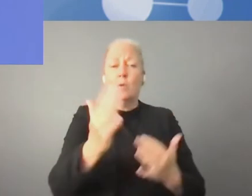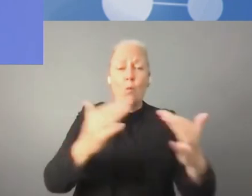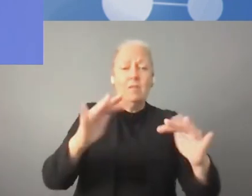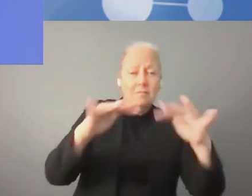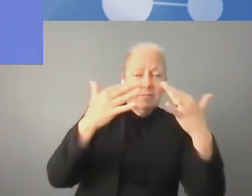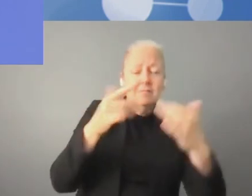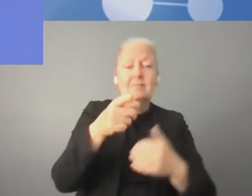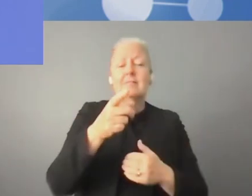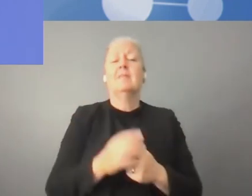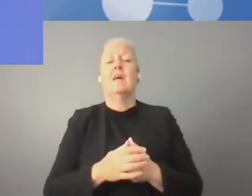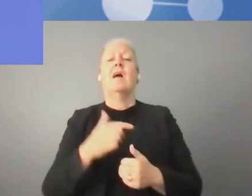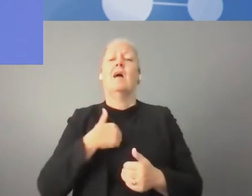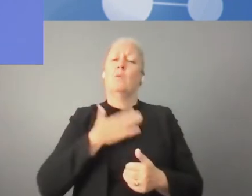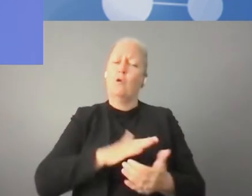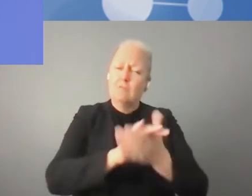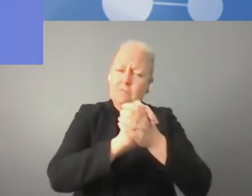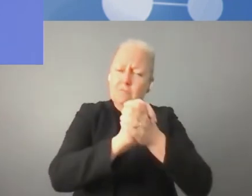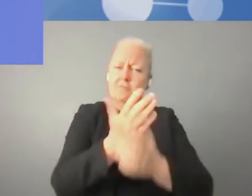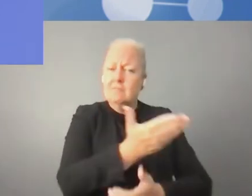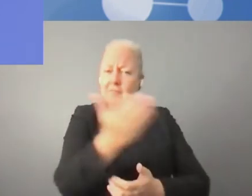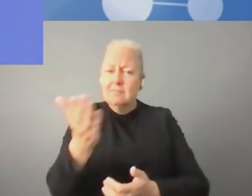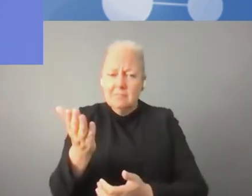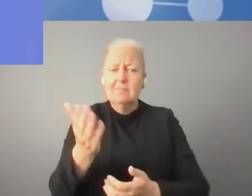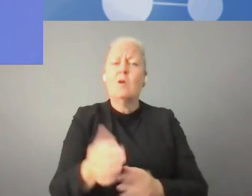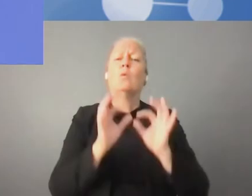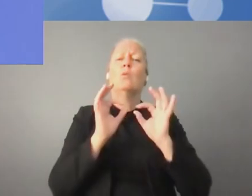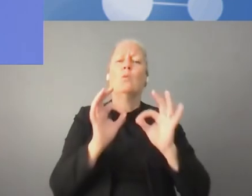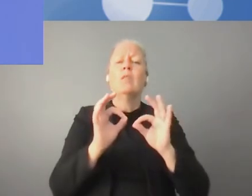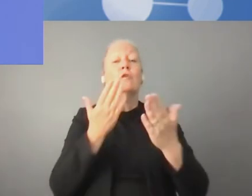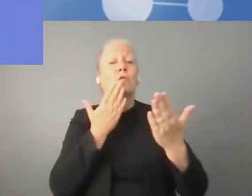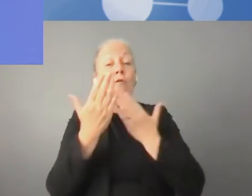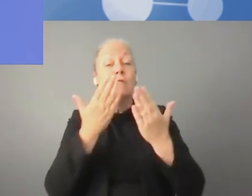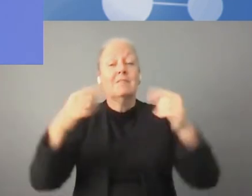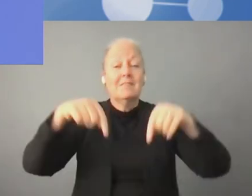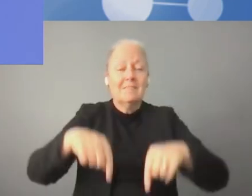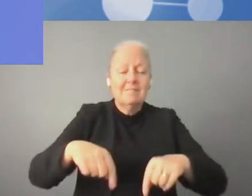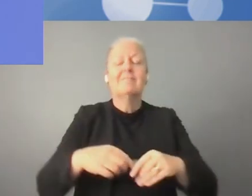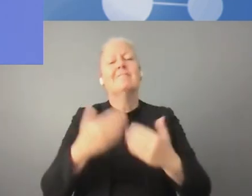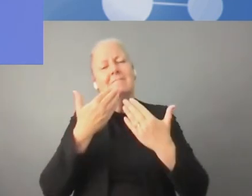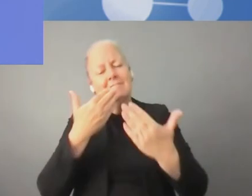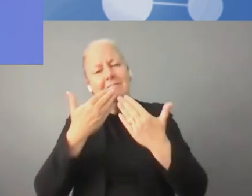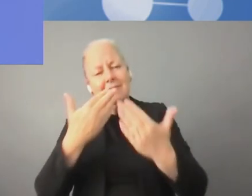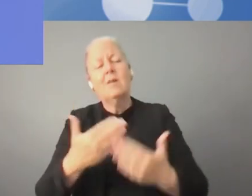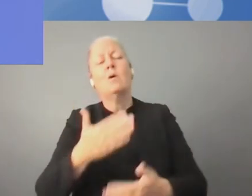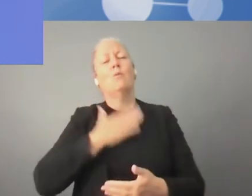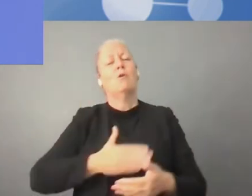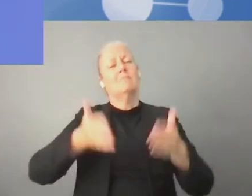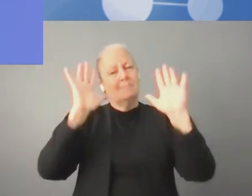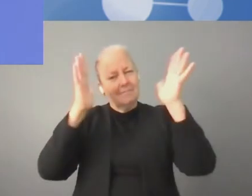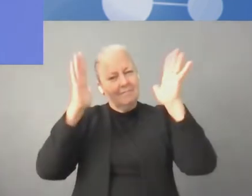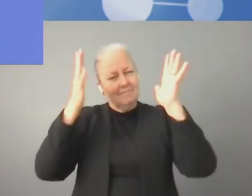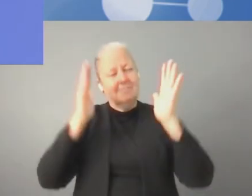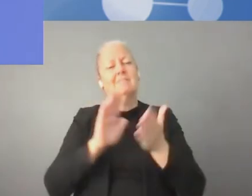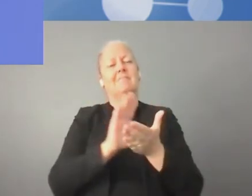些迟到，我想大家应该感到是值得的。感谢大家的关注，祝各位